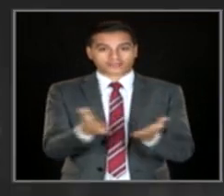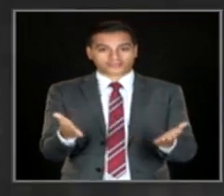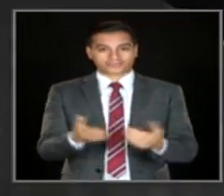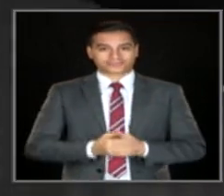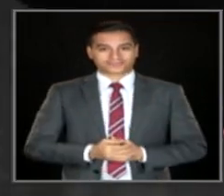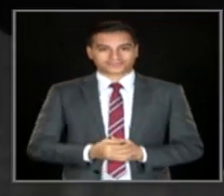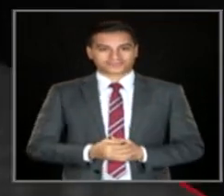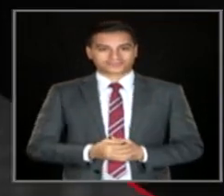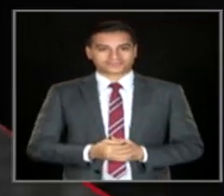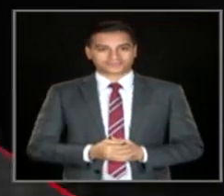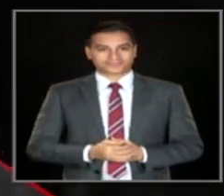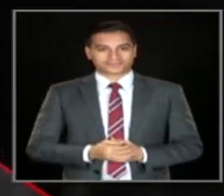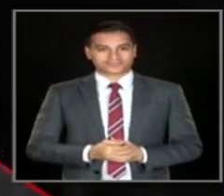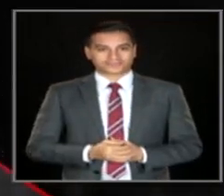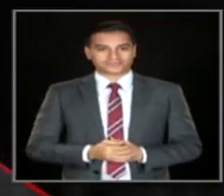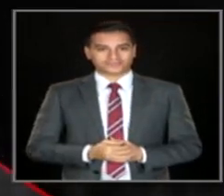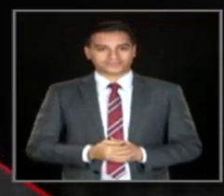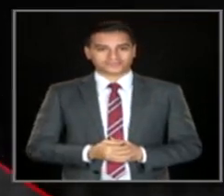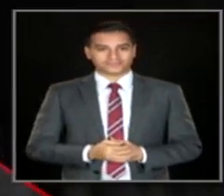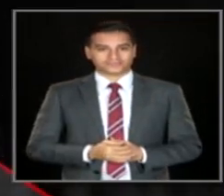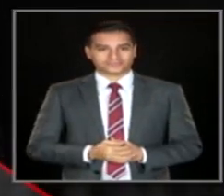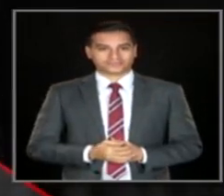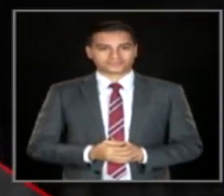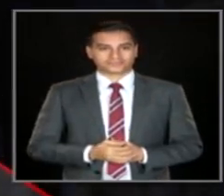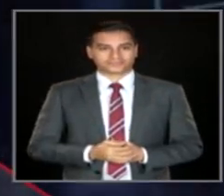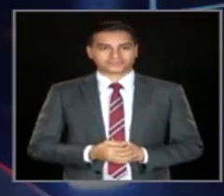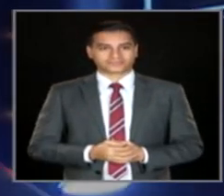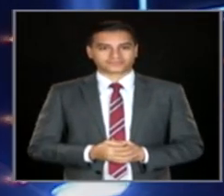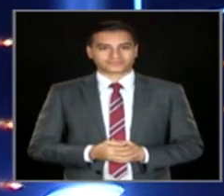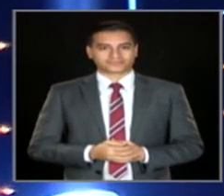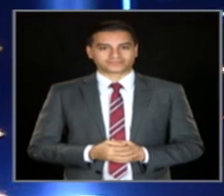الحظ. عجلة الحظ،